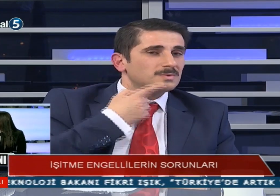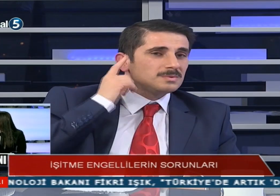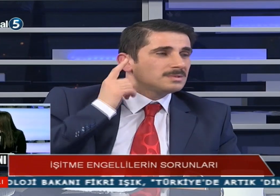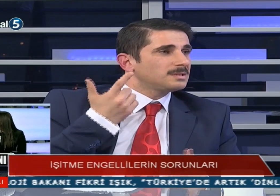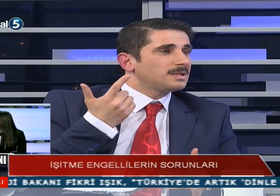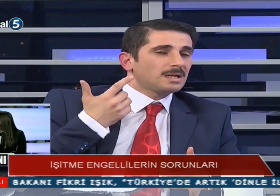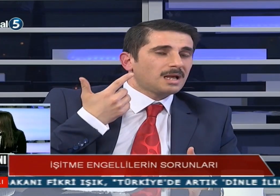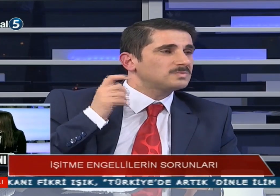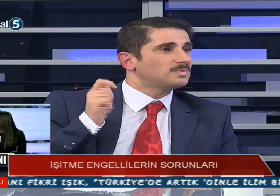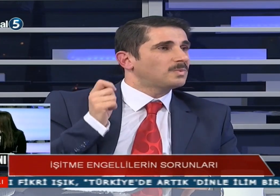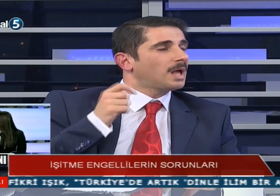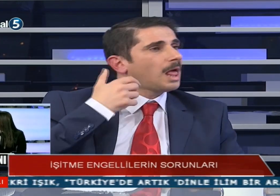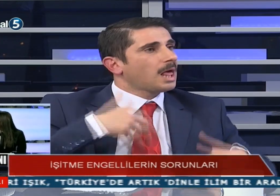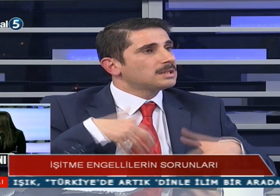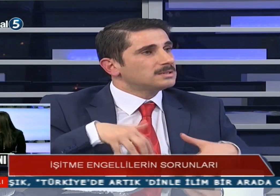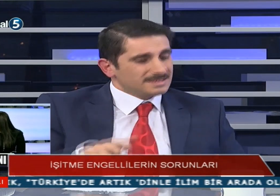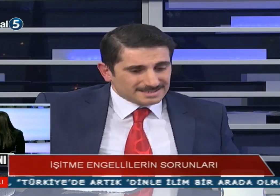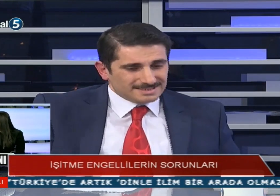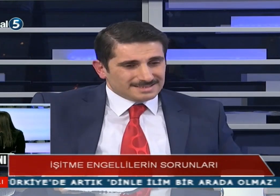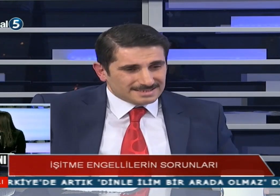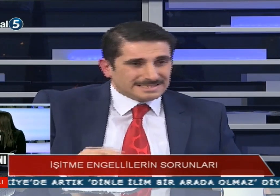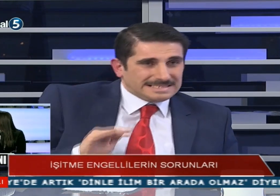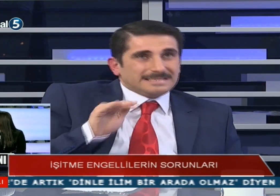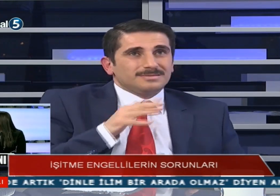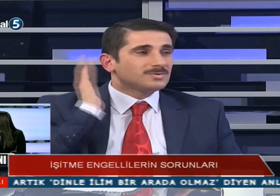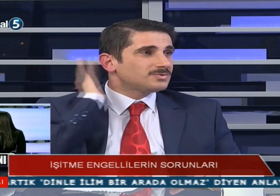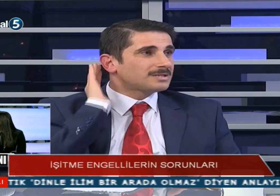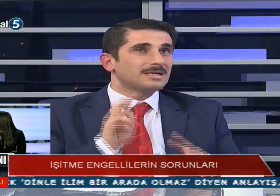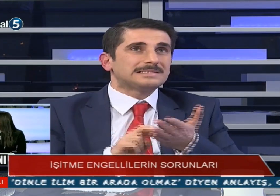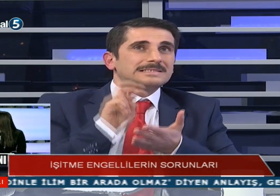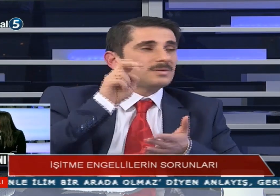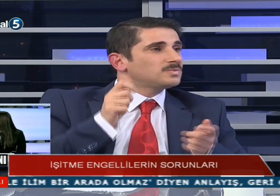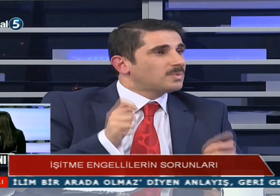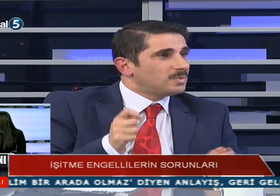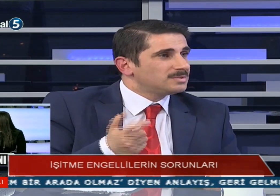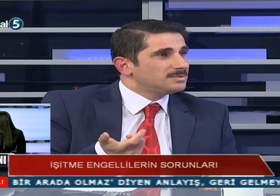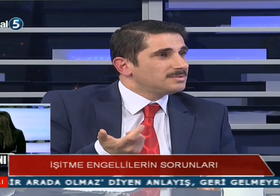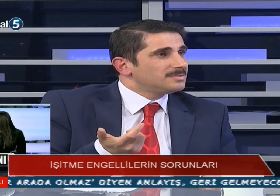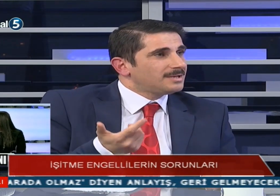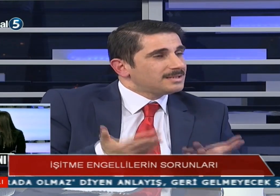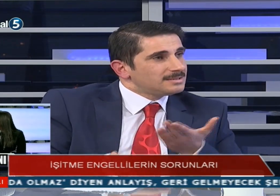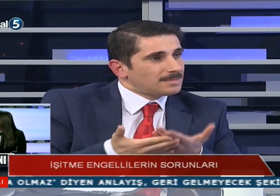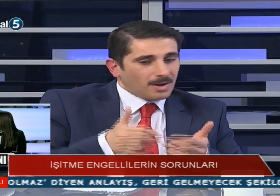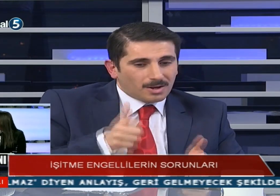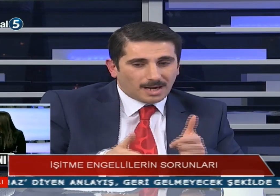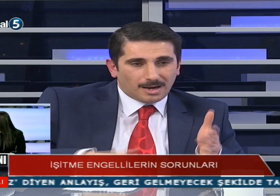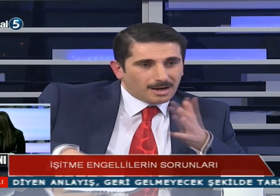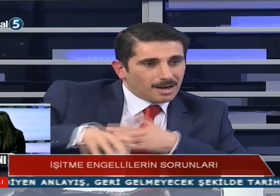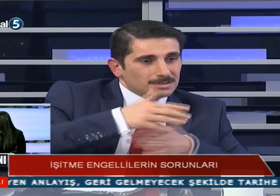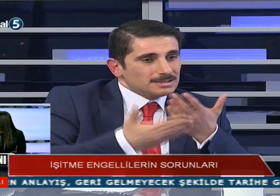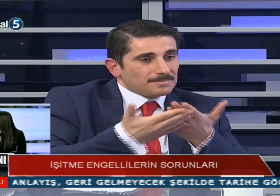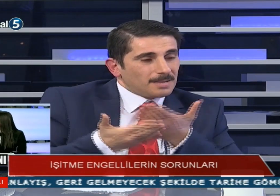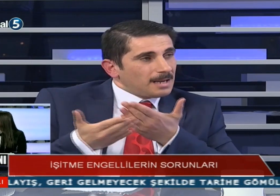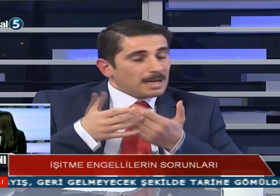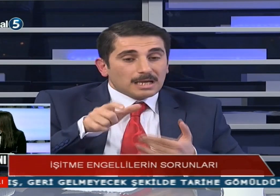bilmeyen tercümanlar olmadığı için ya da eğitim seviyelerinin çok düşük olmasından kaynaklı yanlış imzaların